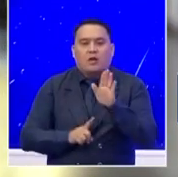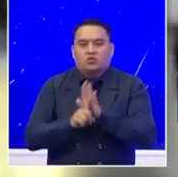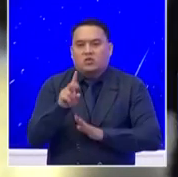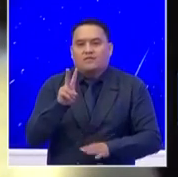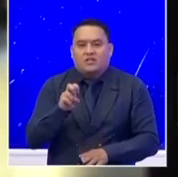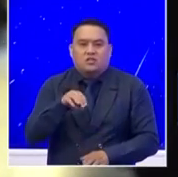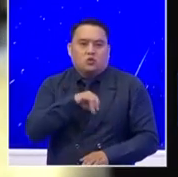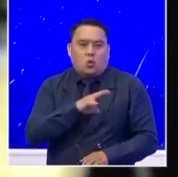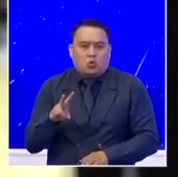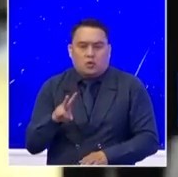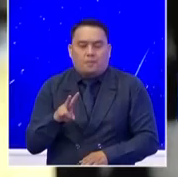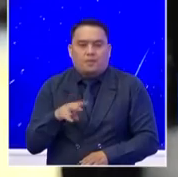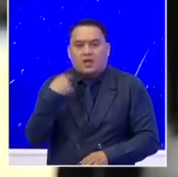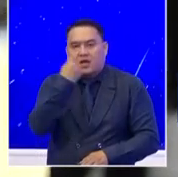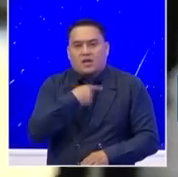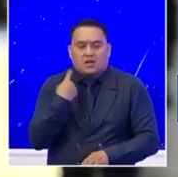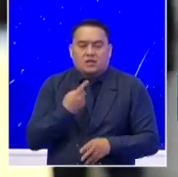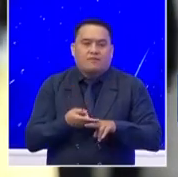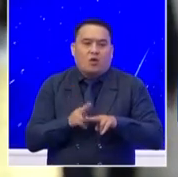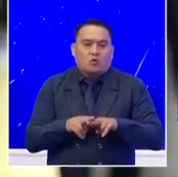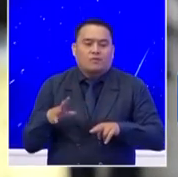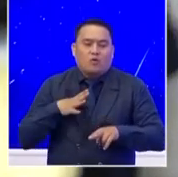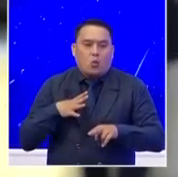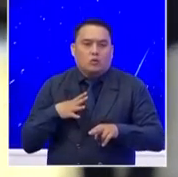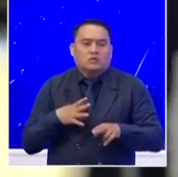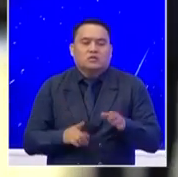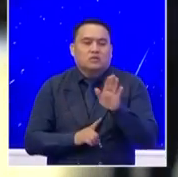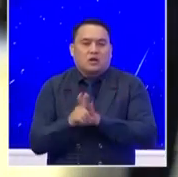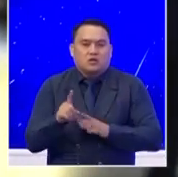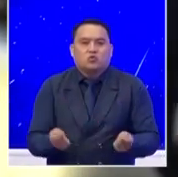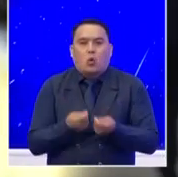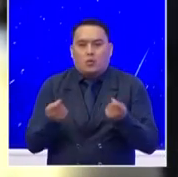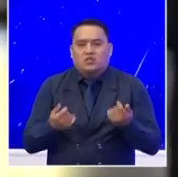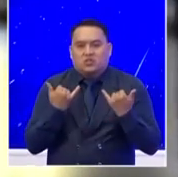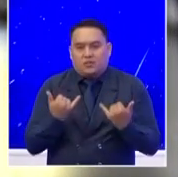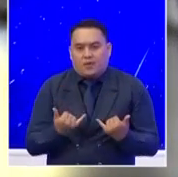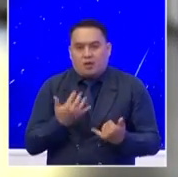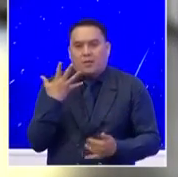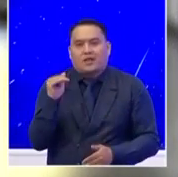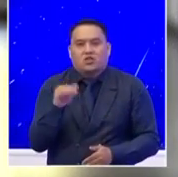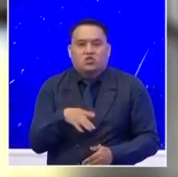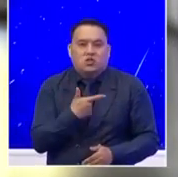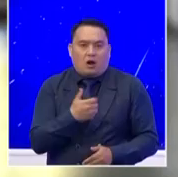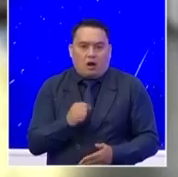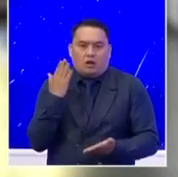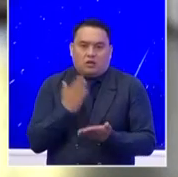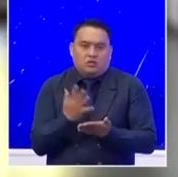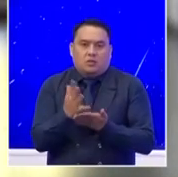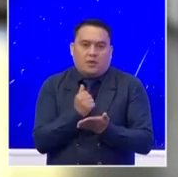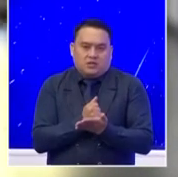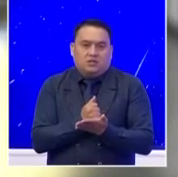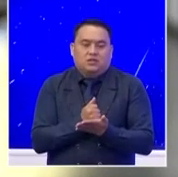тонн элитных семян, сейчас уже имеем семена на 5000 гектаров